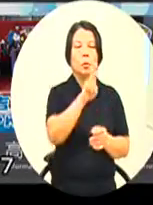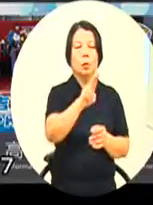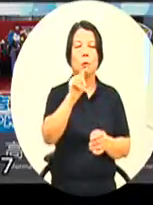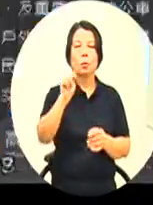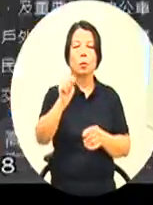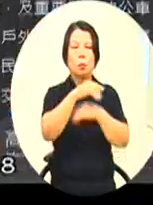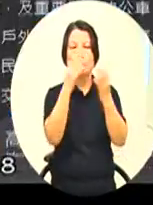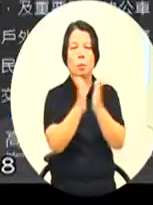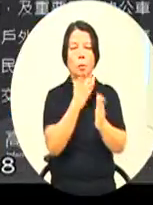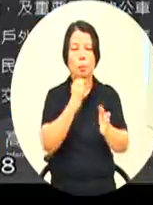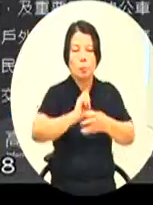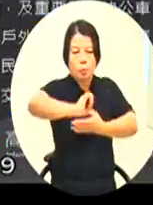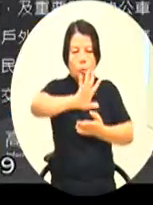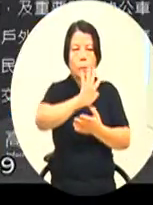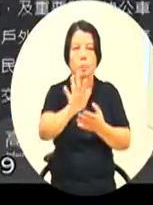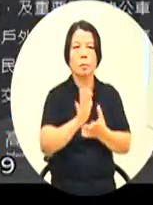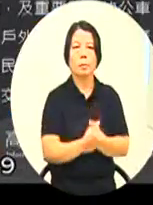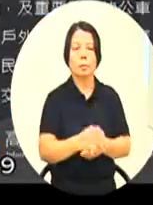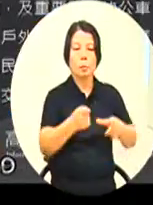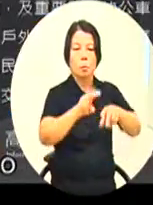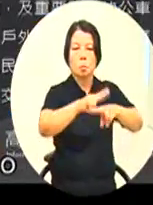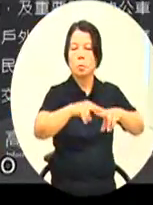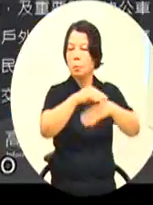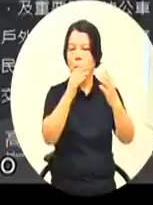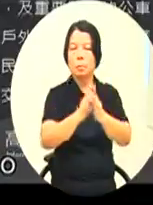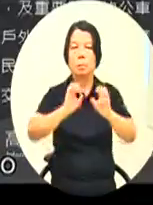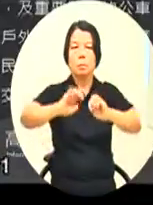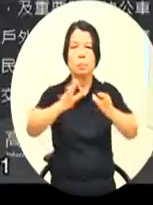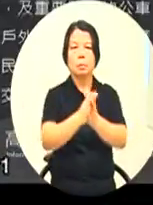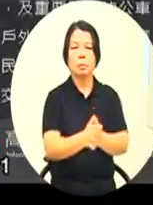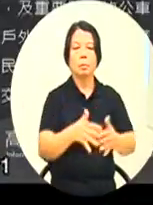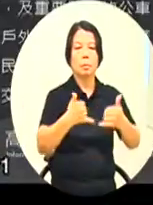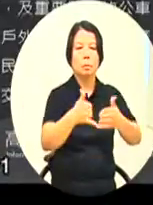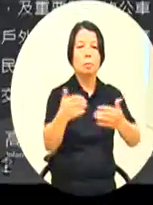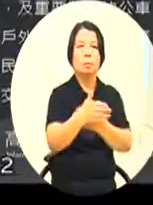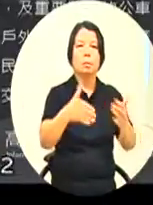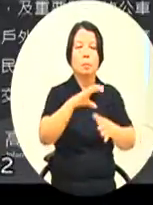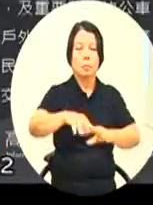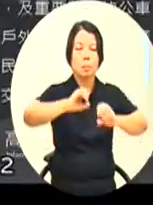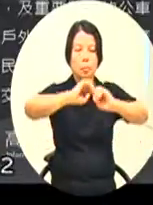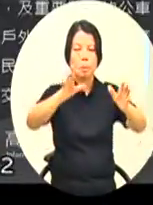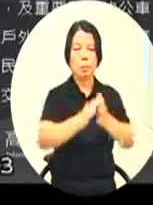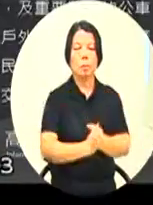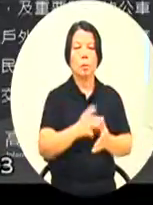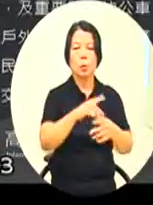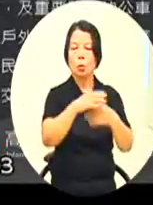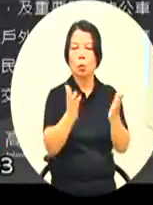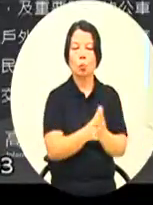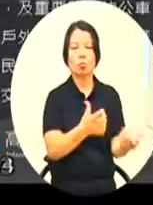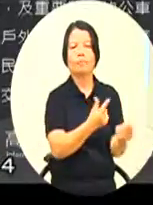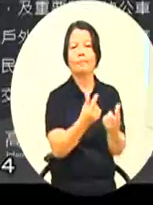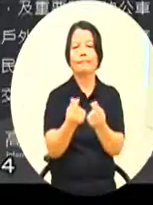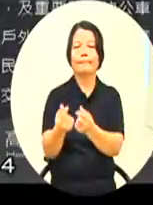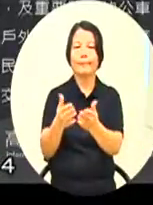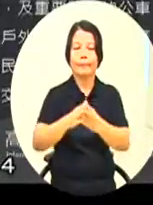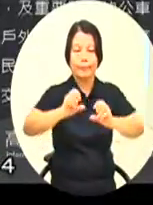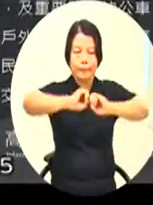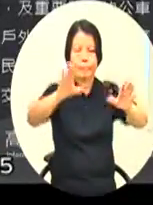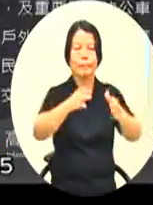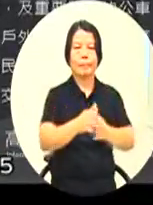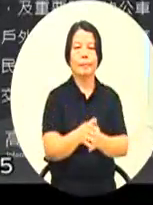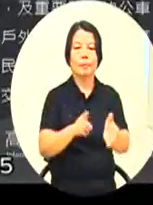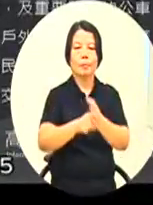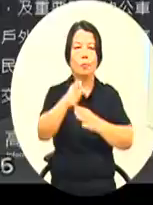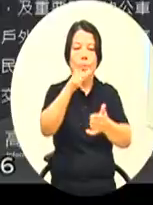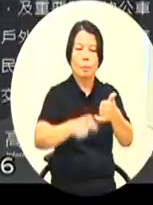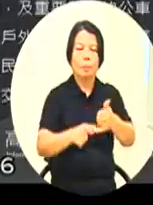出。再来，这个道路交通安全的宣导是我们固定执行交通部的一个专案任务。但是呢，